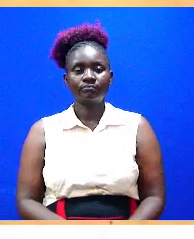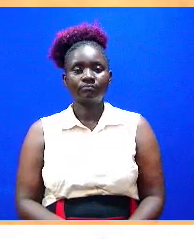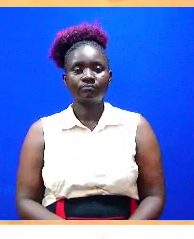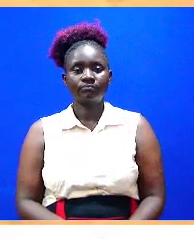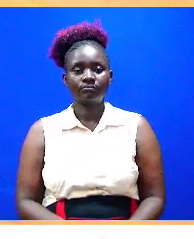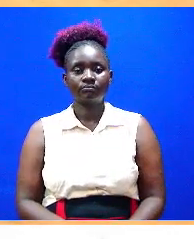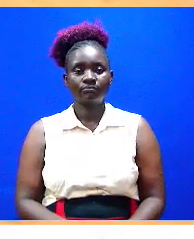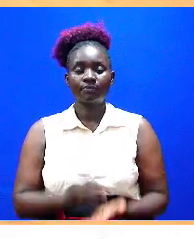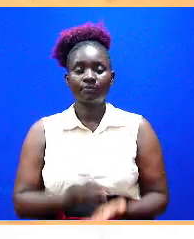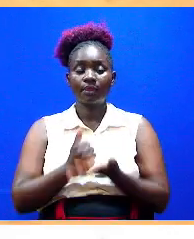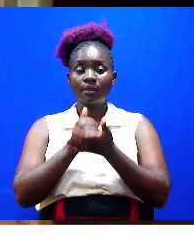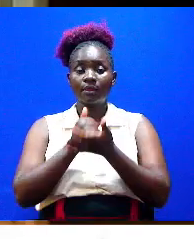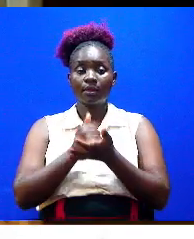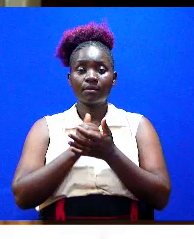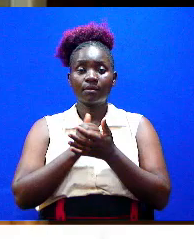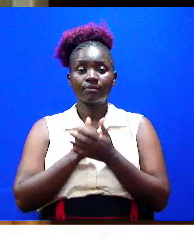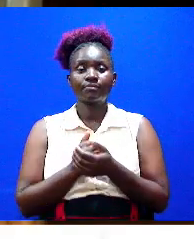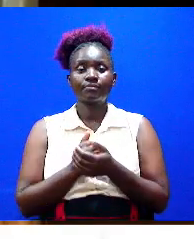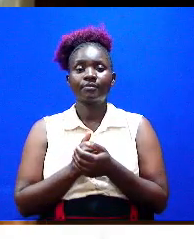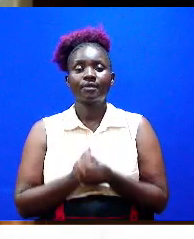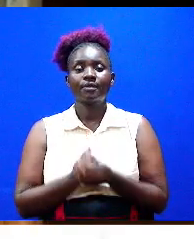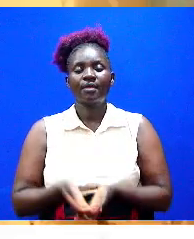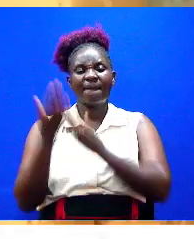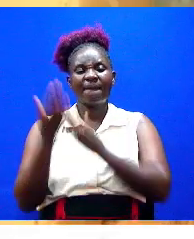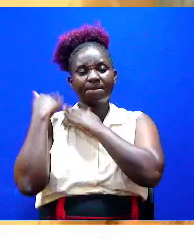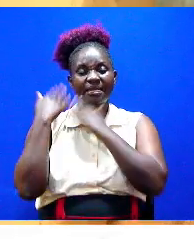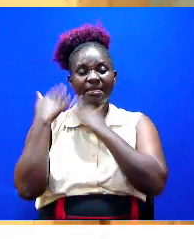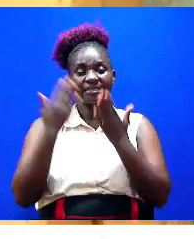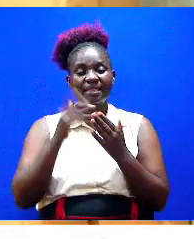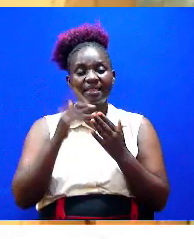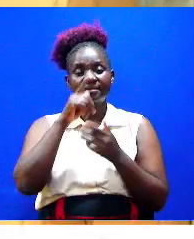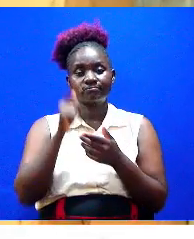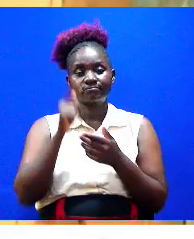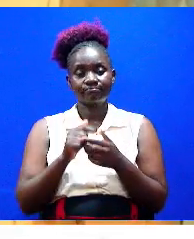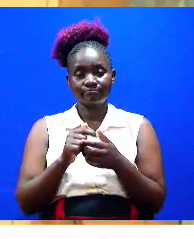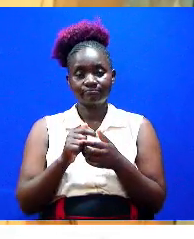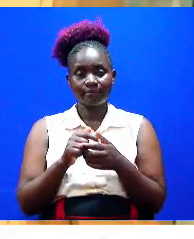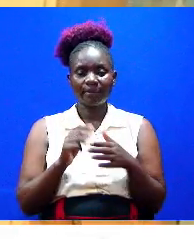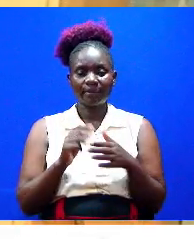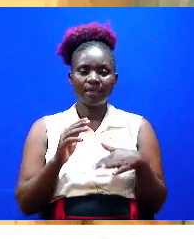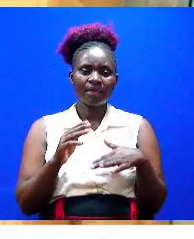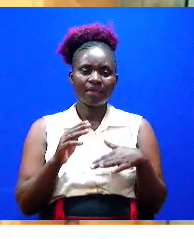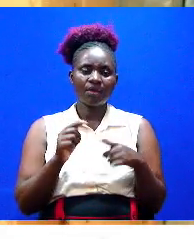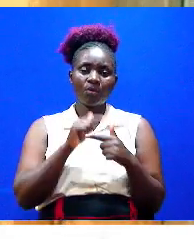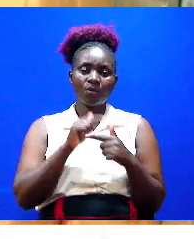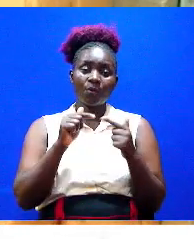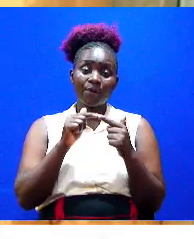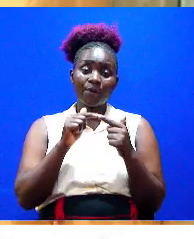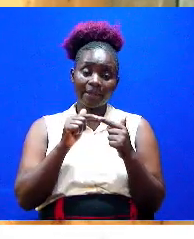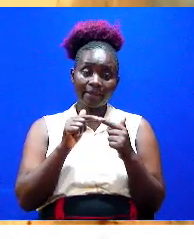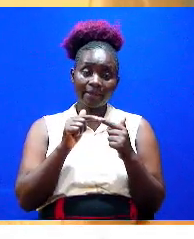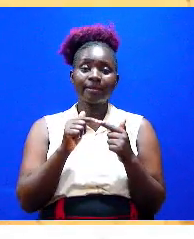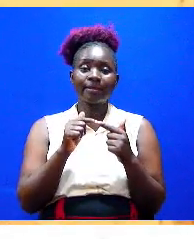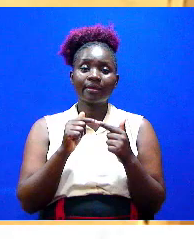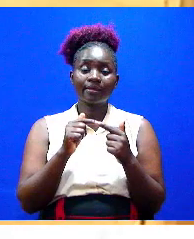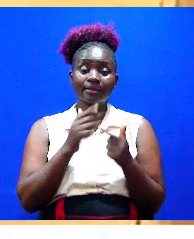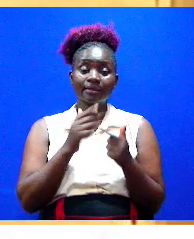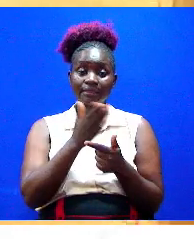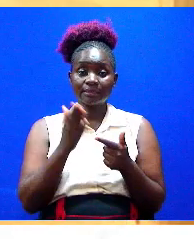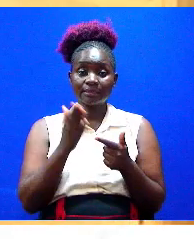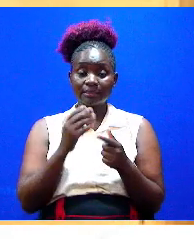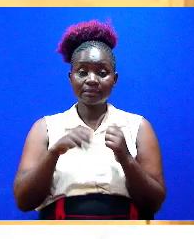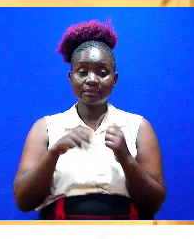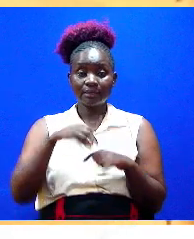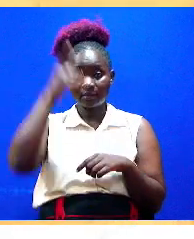Tokonya kaki musigo no mulito Riburu lina nendringa Ndi kagweka lile lieli abange bunabiga sebinyori me